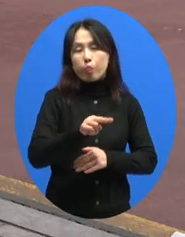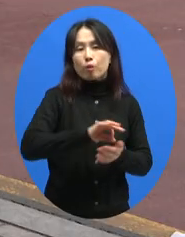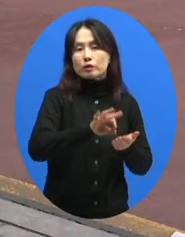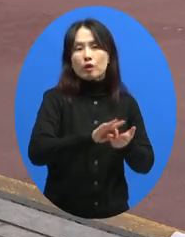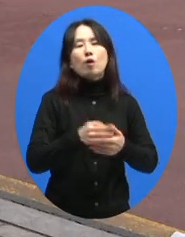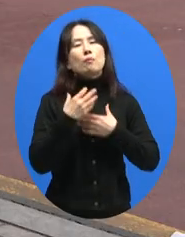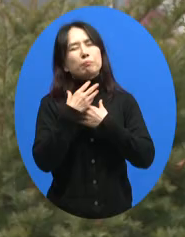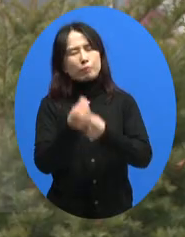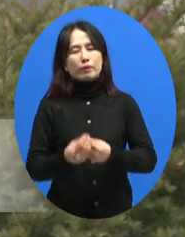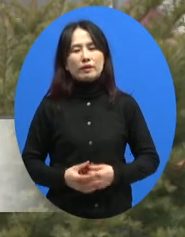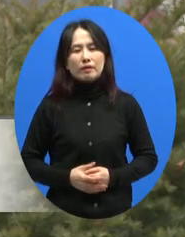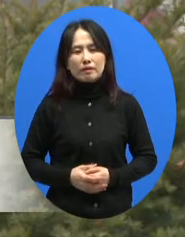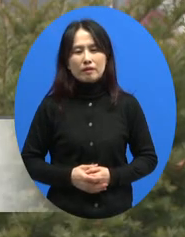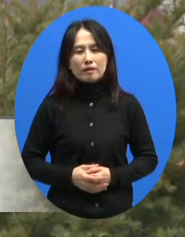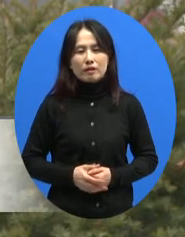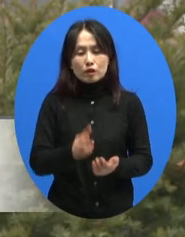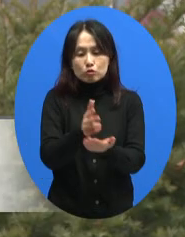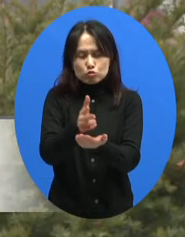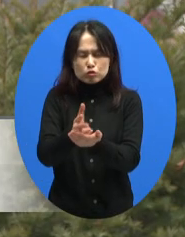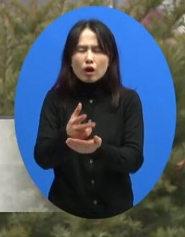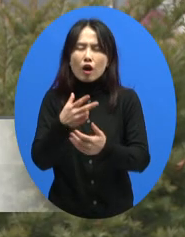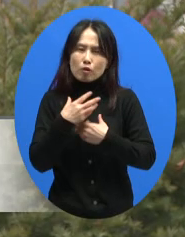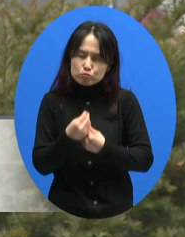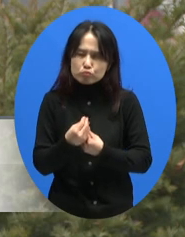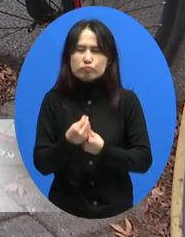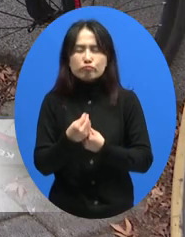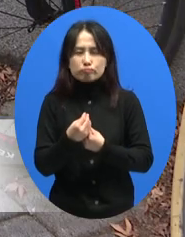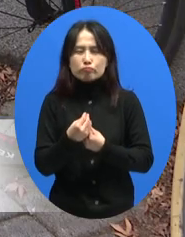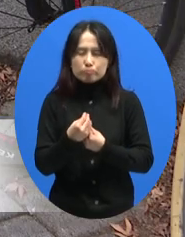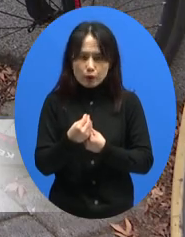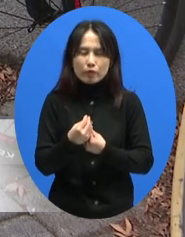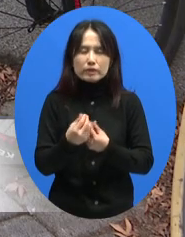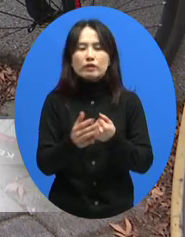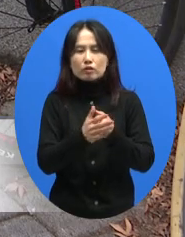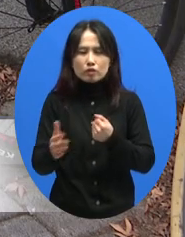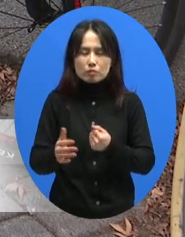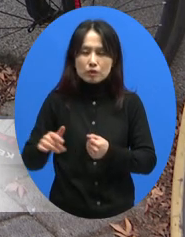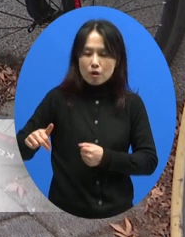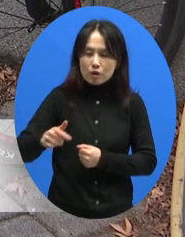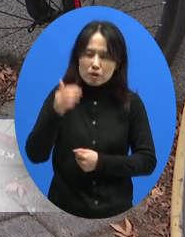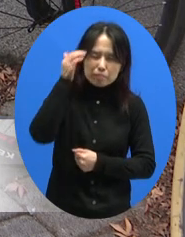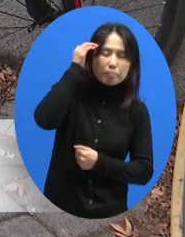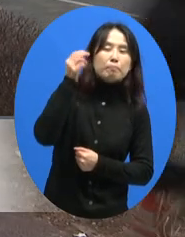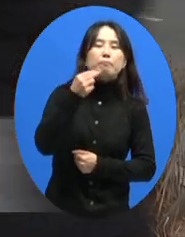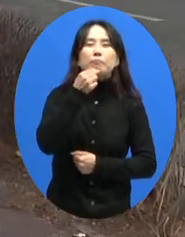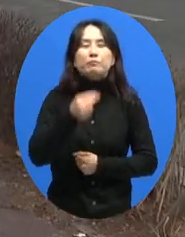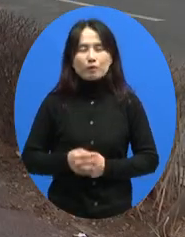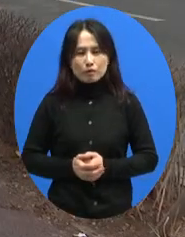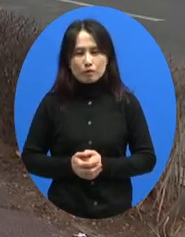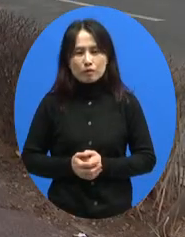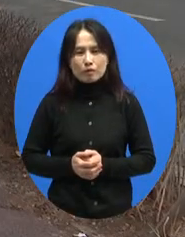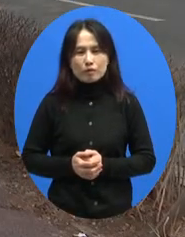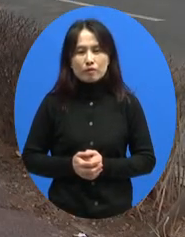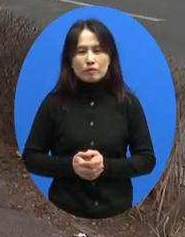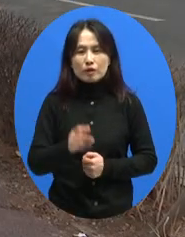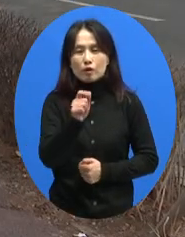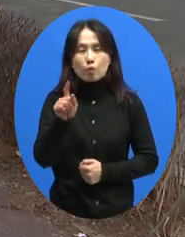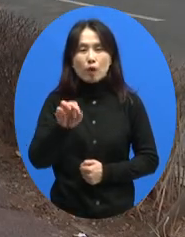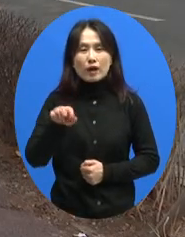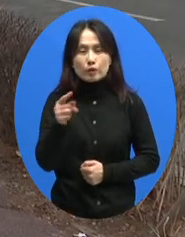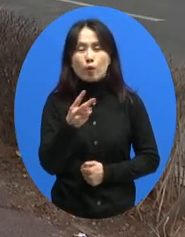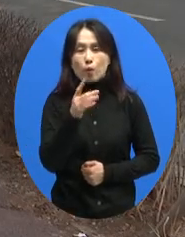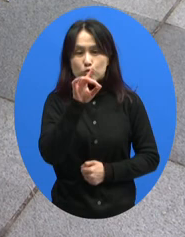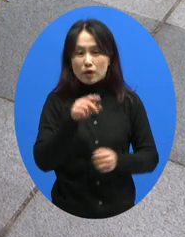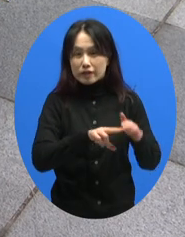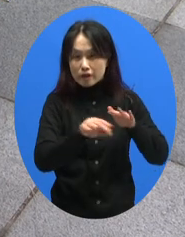훨씬 편리합니다. 또 주차 문제로 안전이나 보행에 불편을 겪는 일도 많이 줄었습니다. 이외에 광교중앙역, 아주대